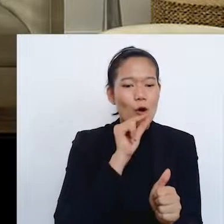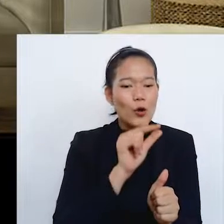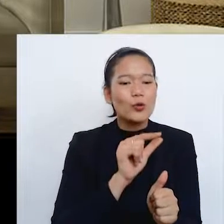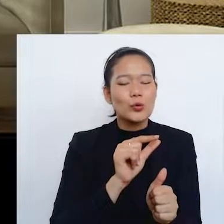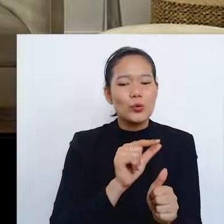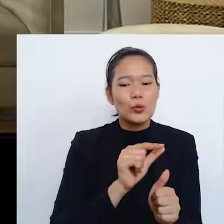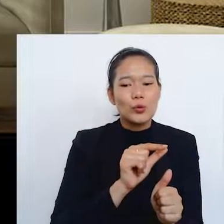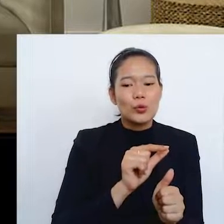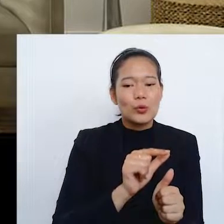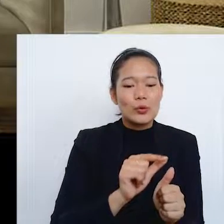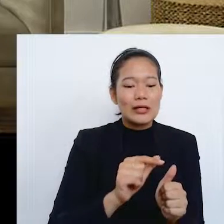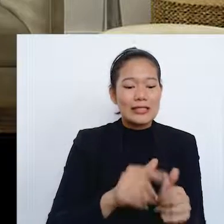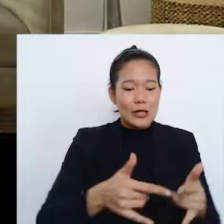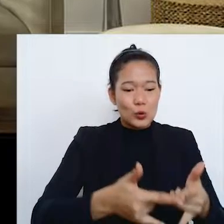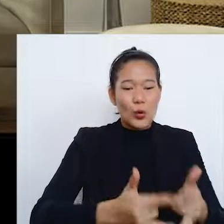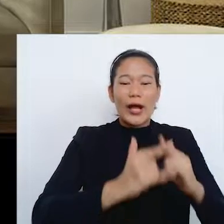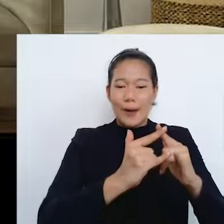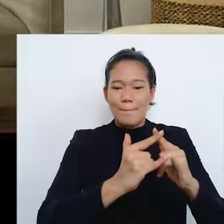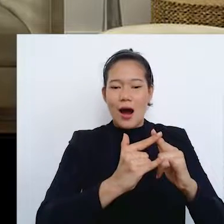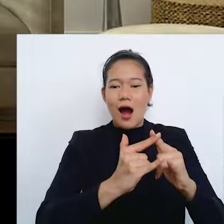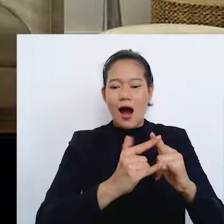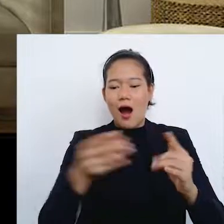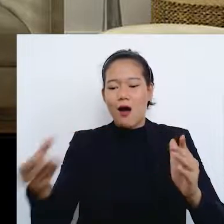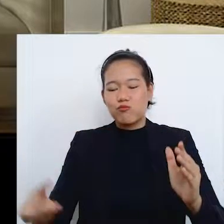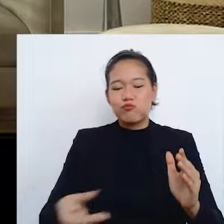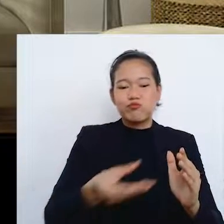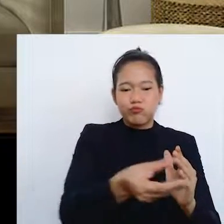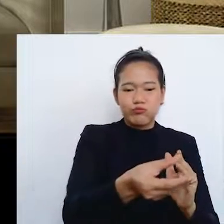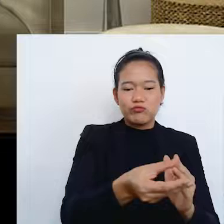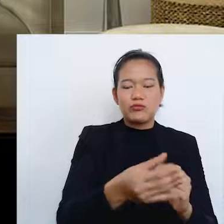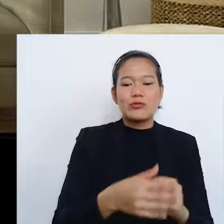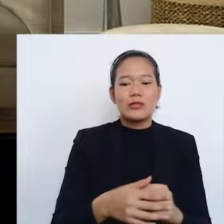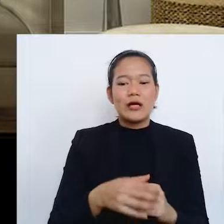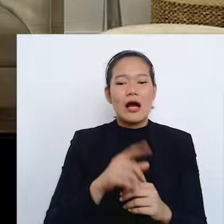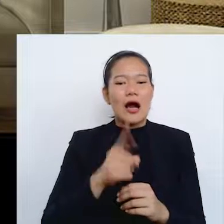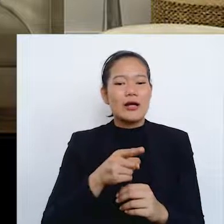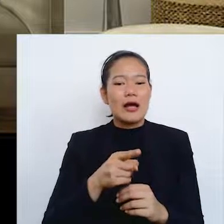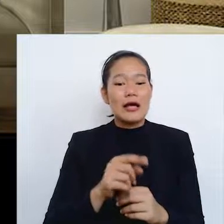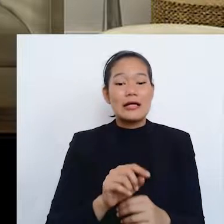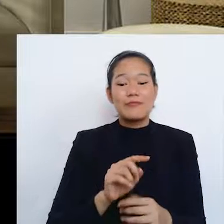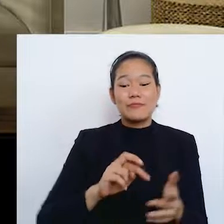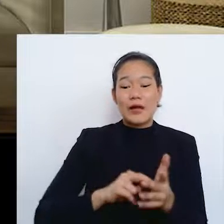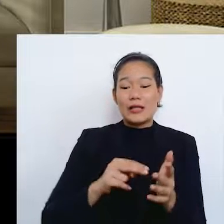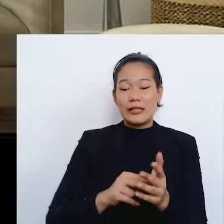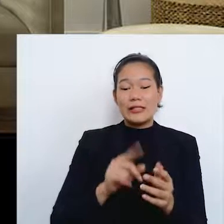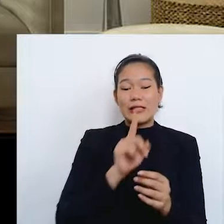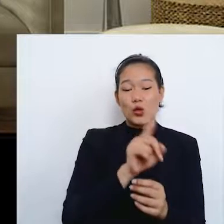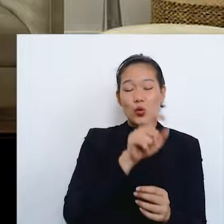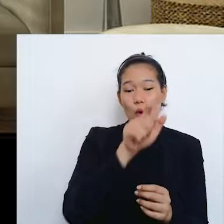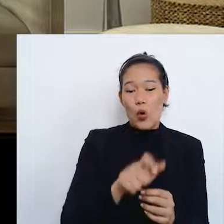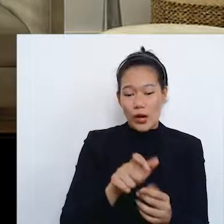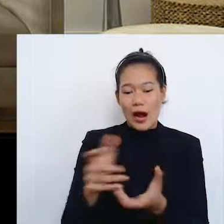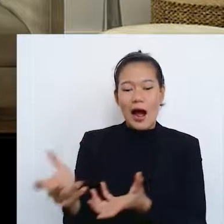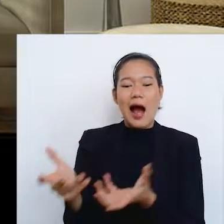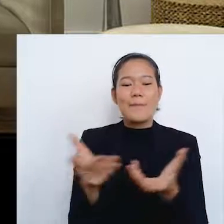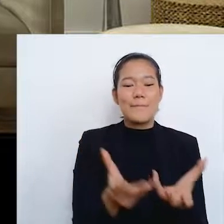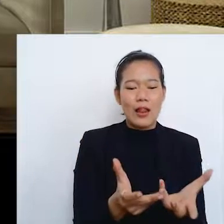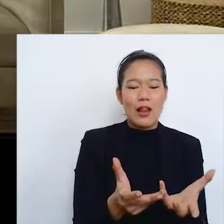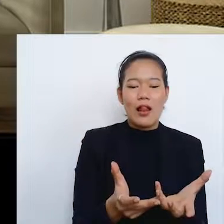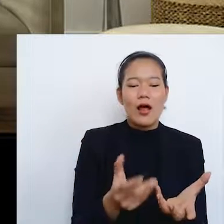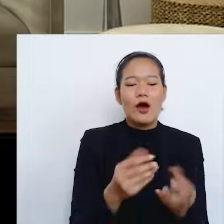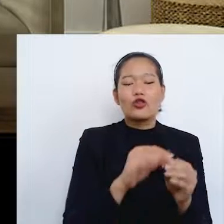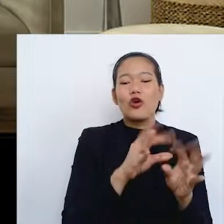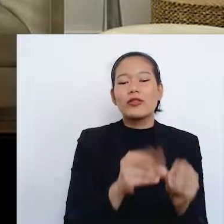mengambil untuk seisi kemahnya, segomer seorang menurut jumlah